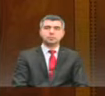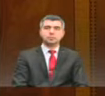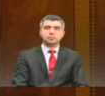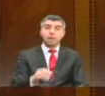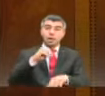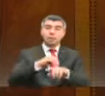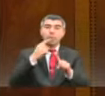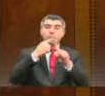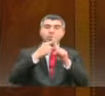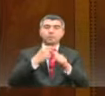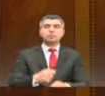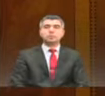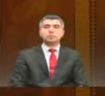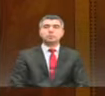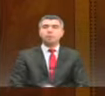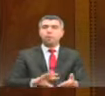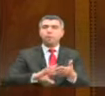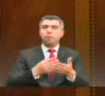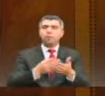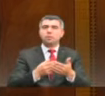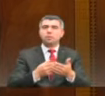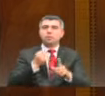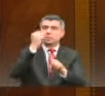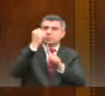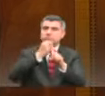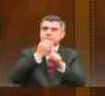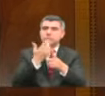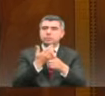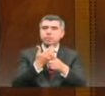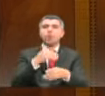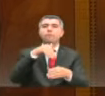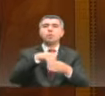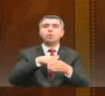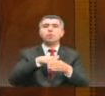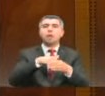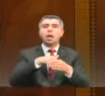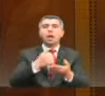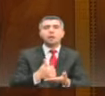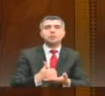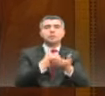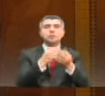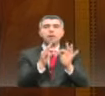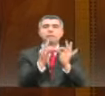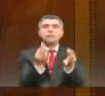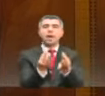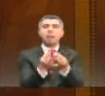وسنقوم أيضا على استمرارية في صندوق دعم التماسك الاجتماعي